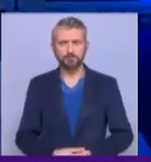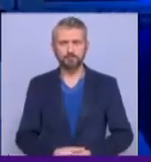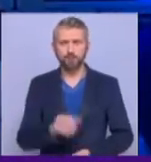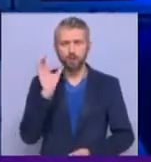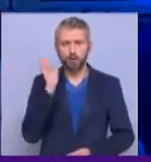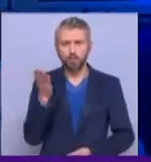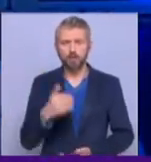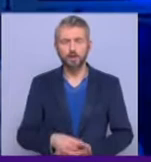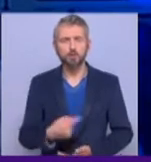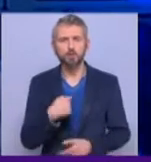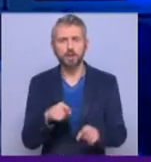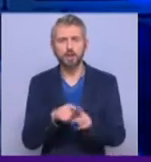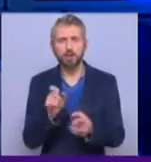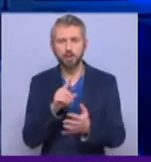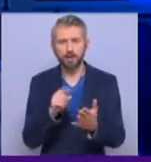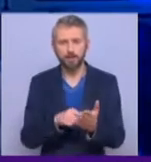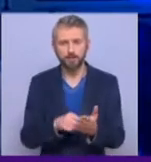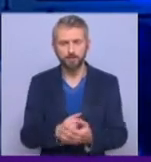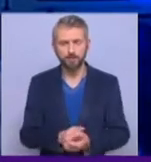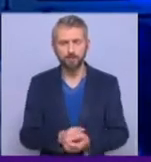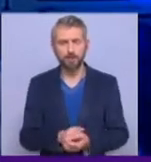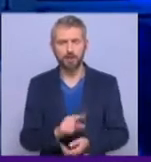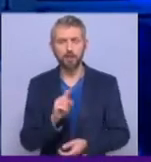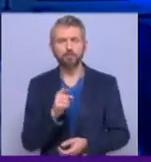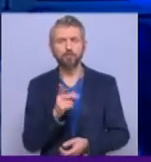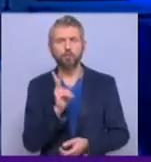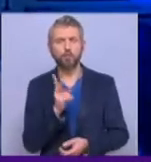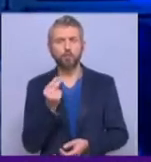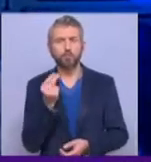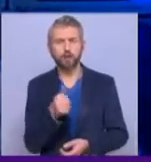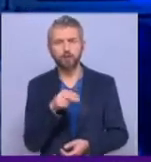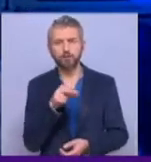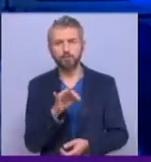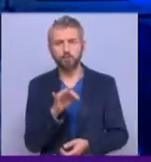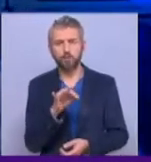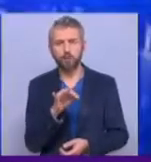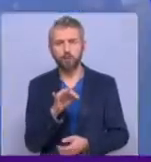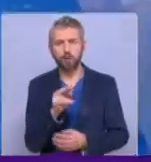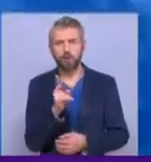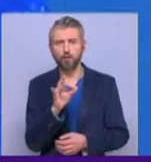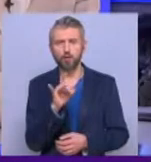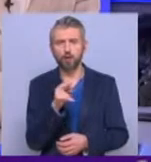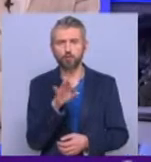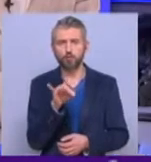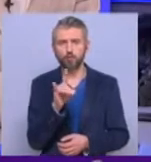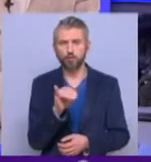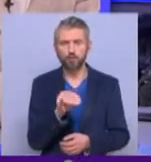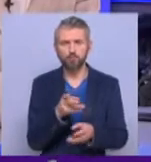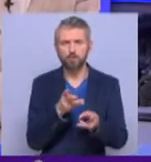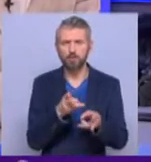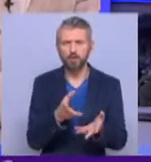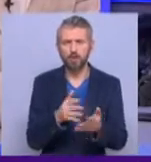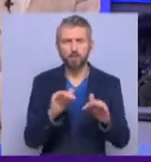Слухаємо вас. У мене таке питання. Чому хто платить по коректору, дешевше,